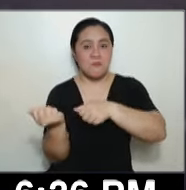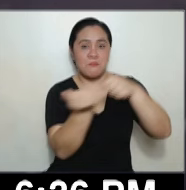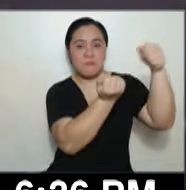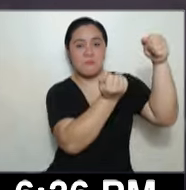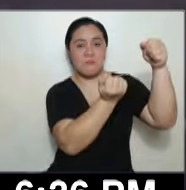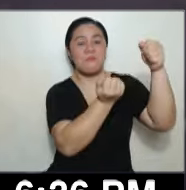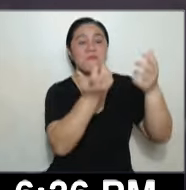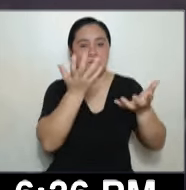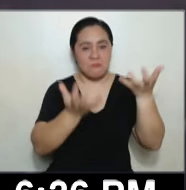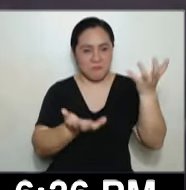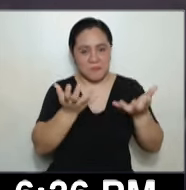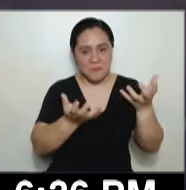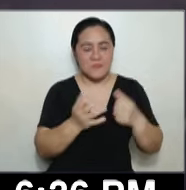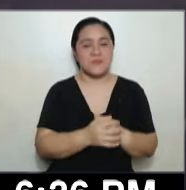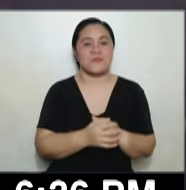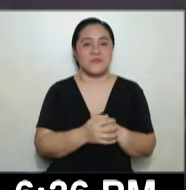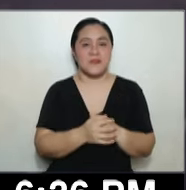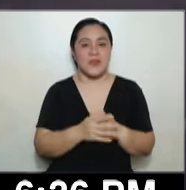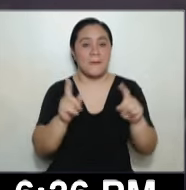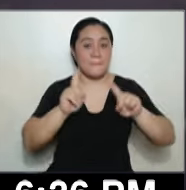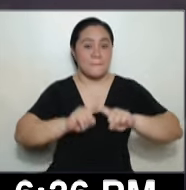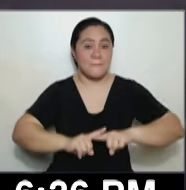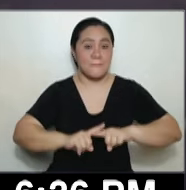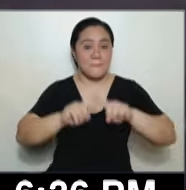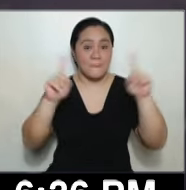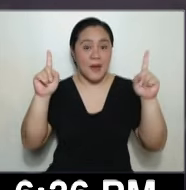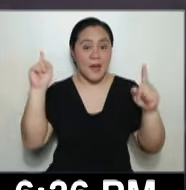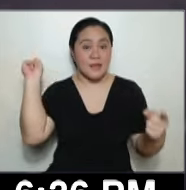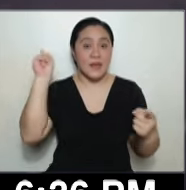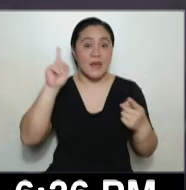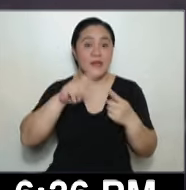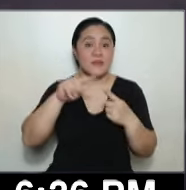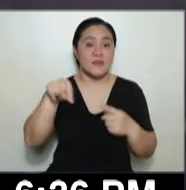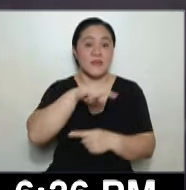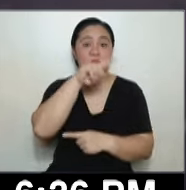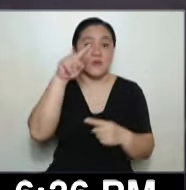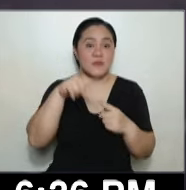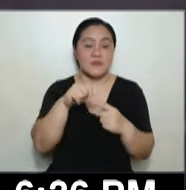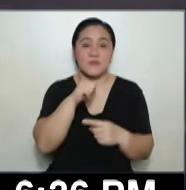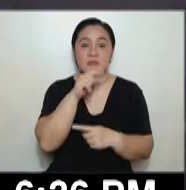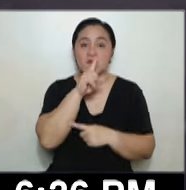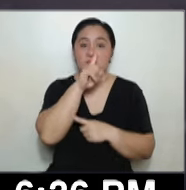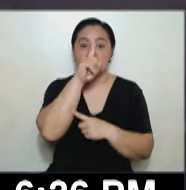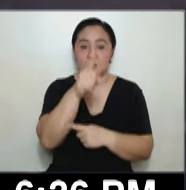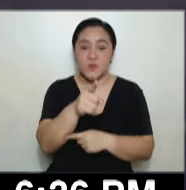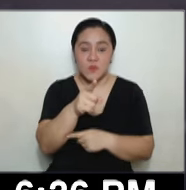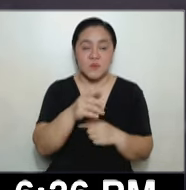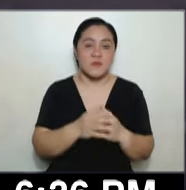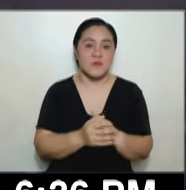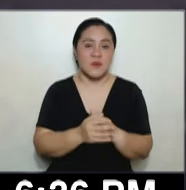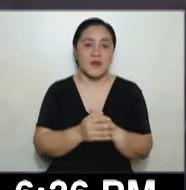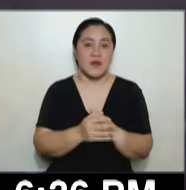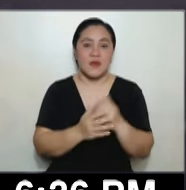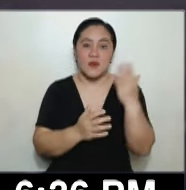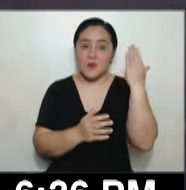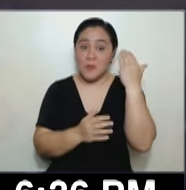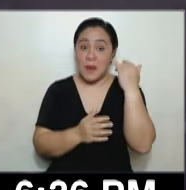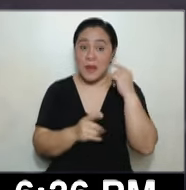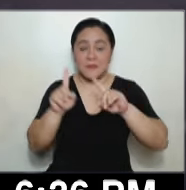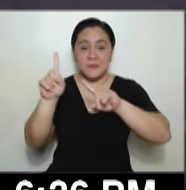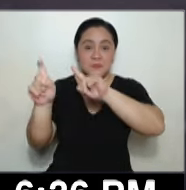siya. Pero hanggang saan siya mabatak, hindi tayo sigurado. Dahil mukhang sa mga surveys na lumalabas,